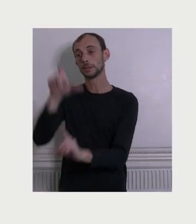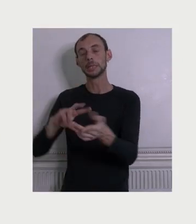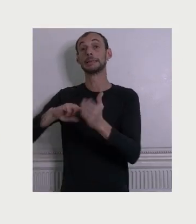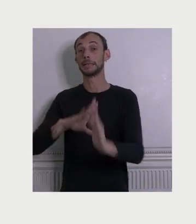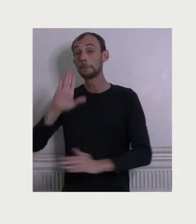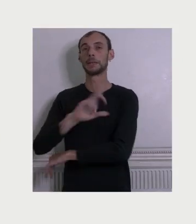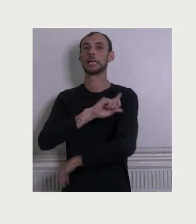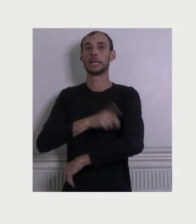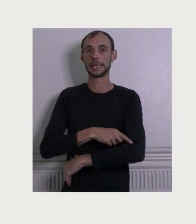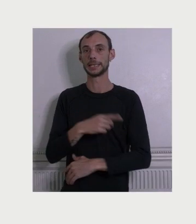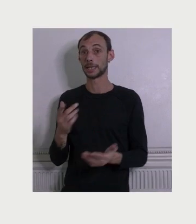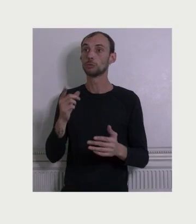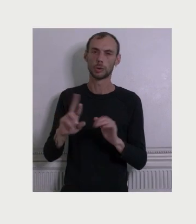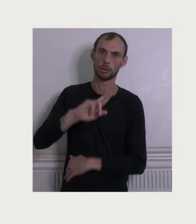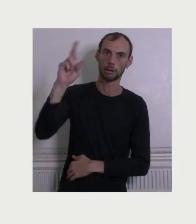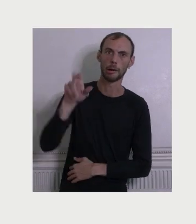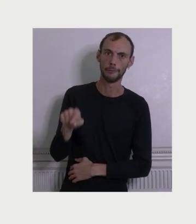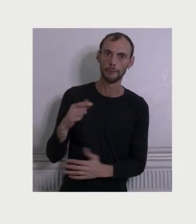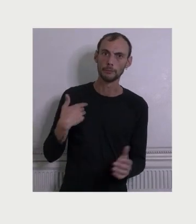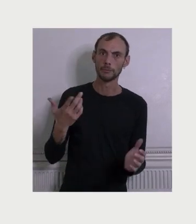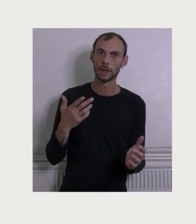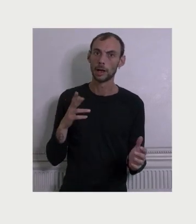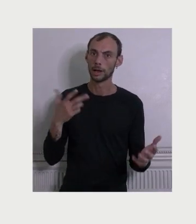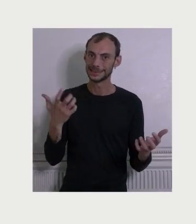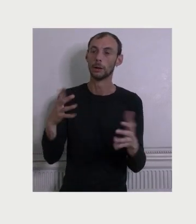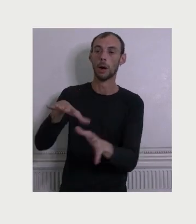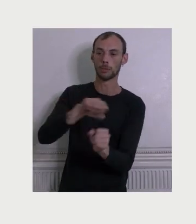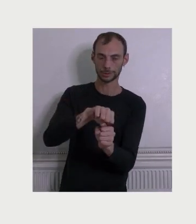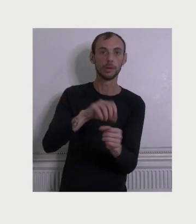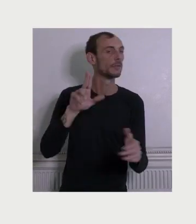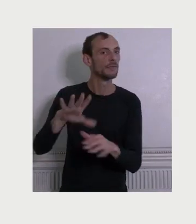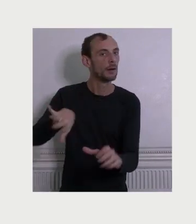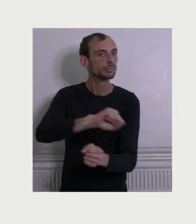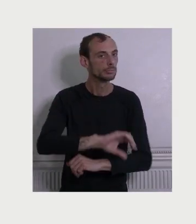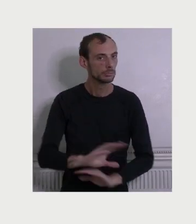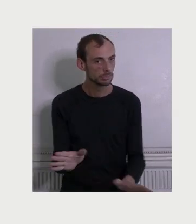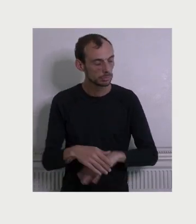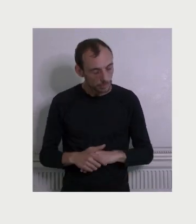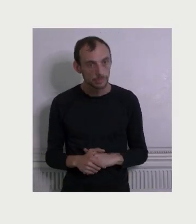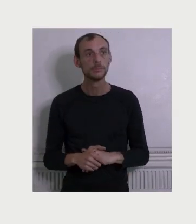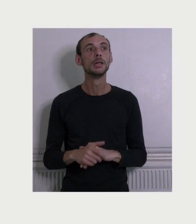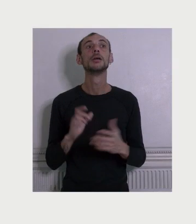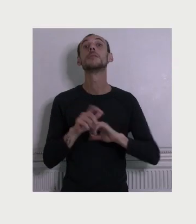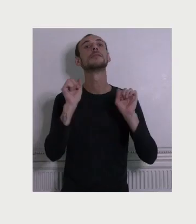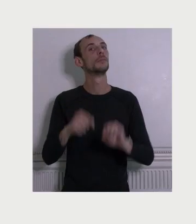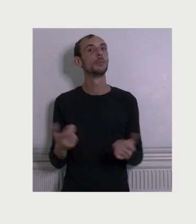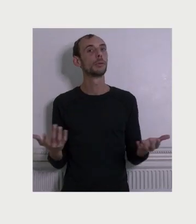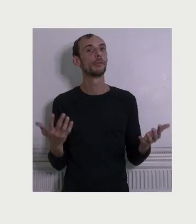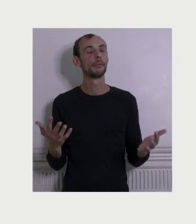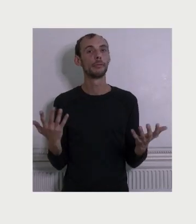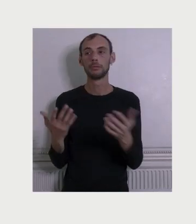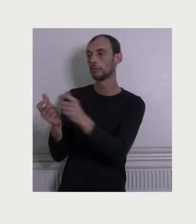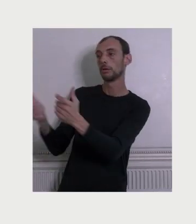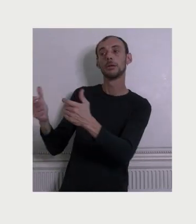là aussi, dans le cadre du groupe de travail, avec la gradation. Le passage en LED, il nous permet de piloter point lumineux par point